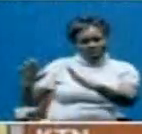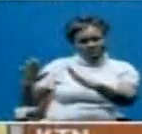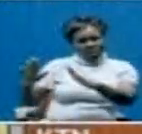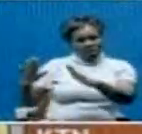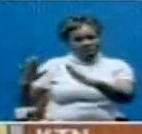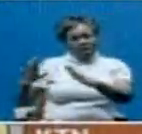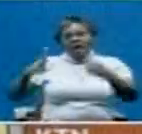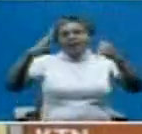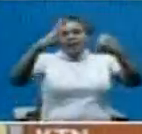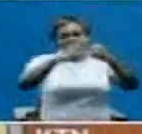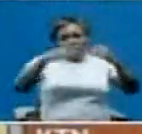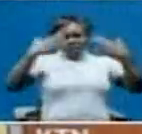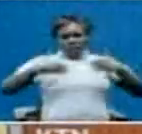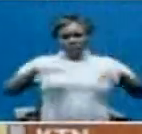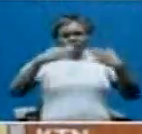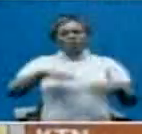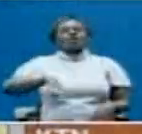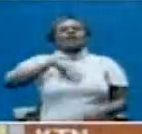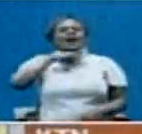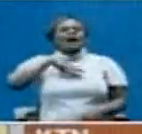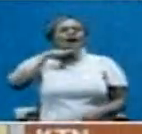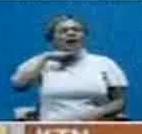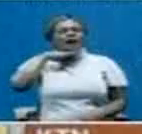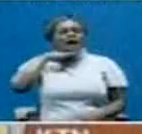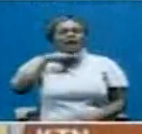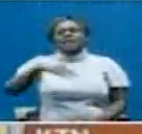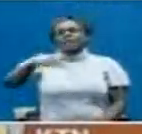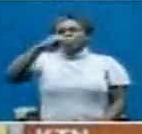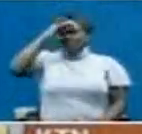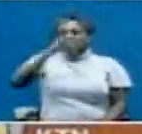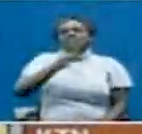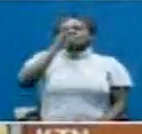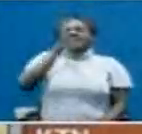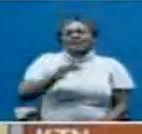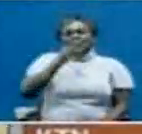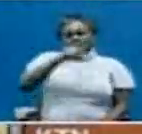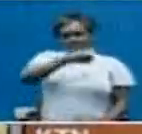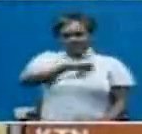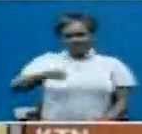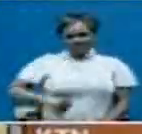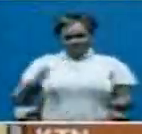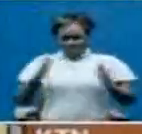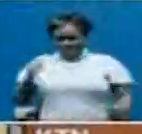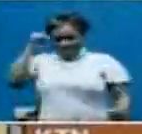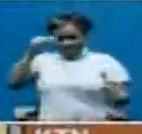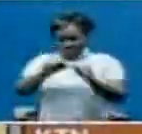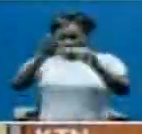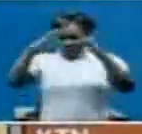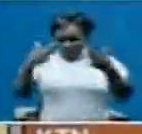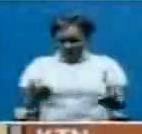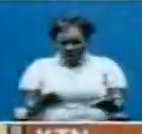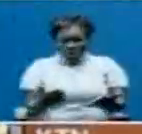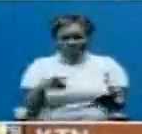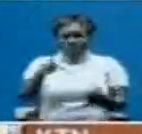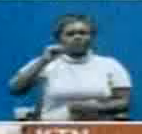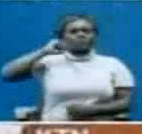90 people died of kunywa chama haram. Seneta Kajwang atakumbukwa zaidi kama gwiji